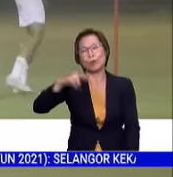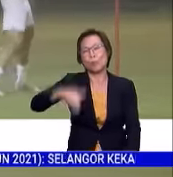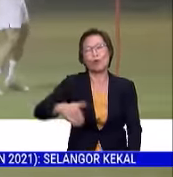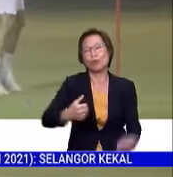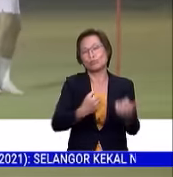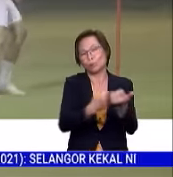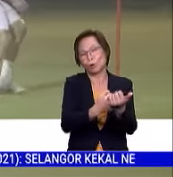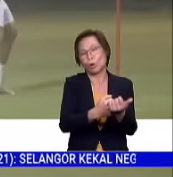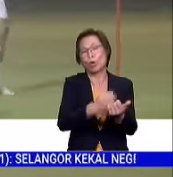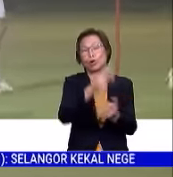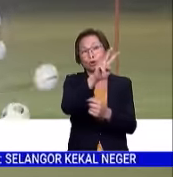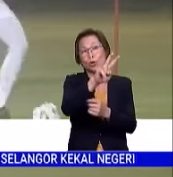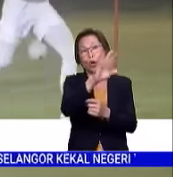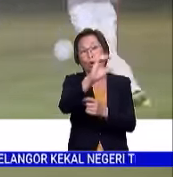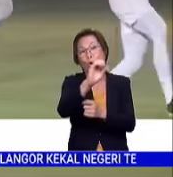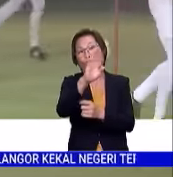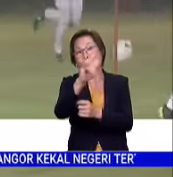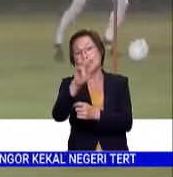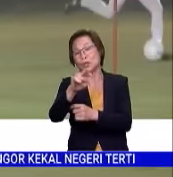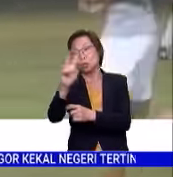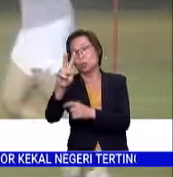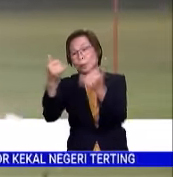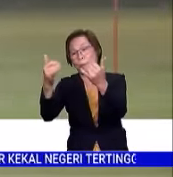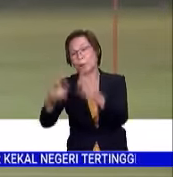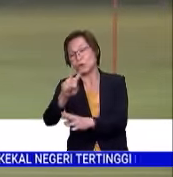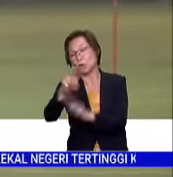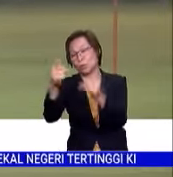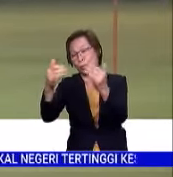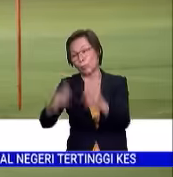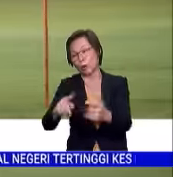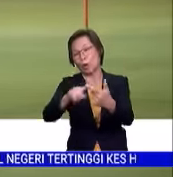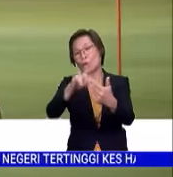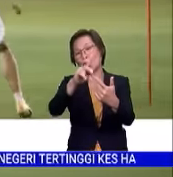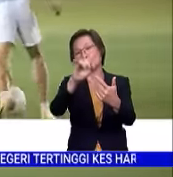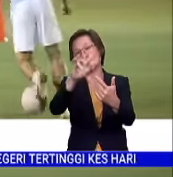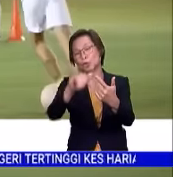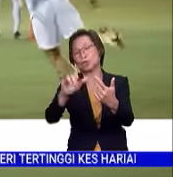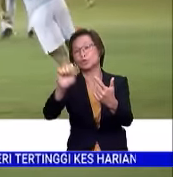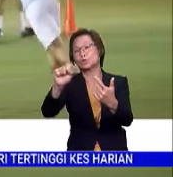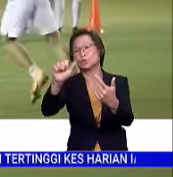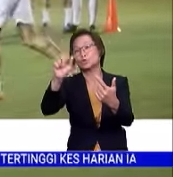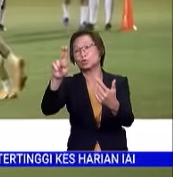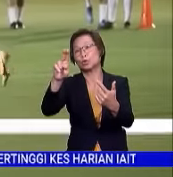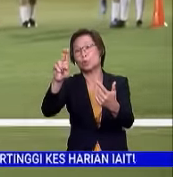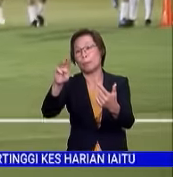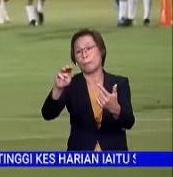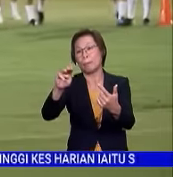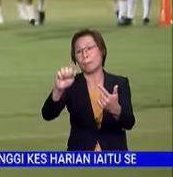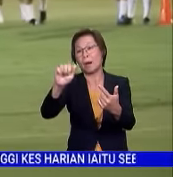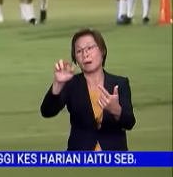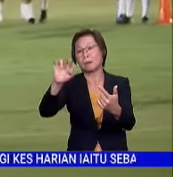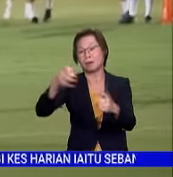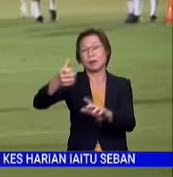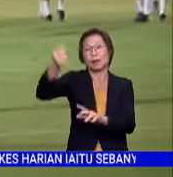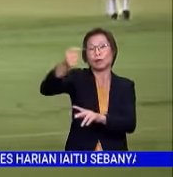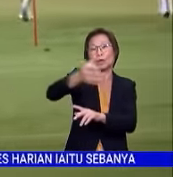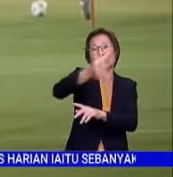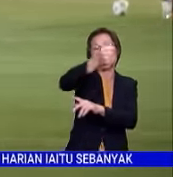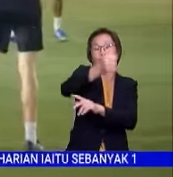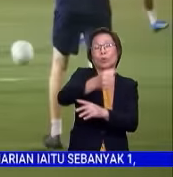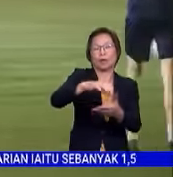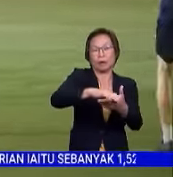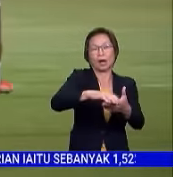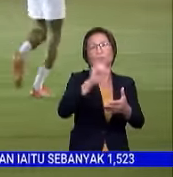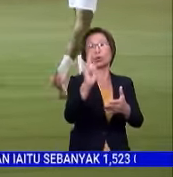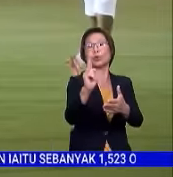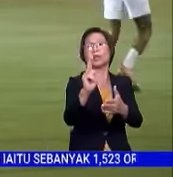Selain Corbin, dua lagi pemain skuad negara iaitu Syamir Kuti dan Muhammadus Sumareh digantung satu perlawanan selepas menerima kad kuning